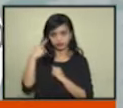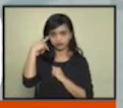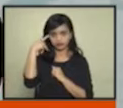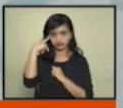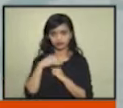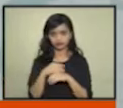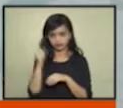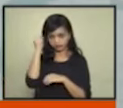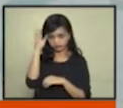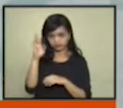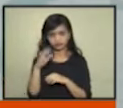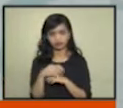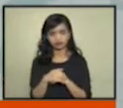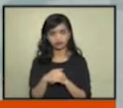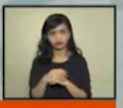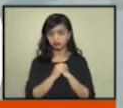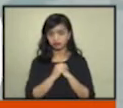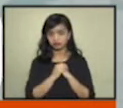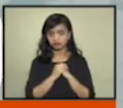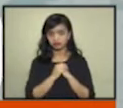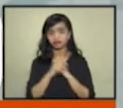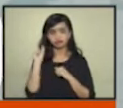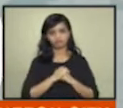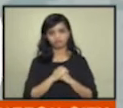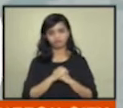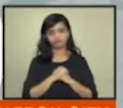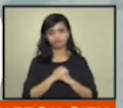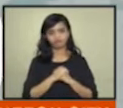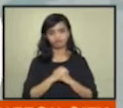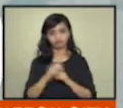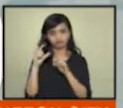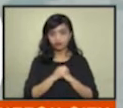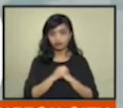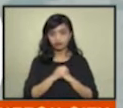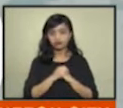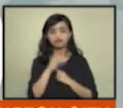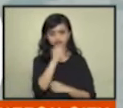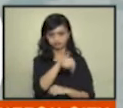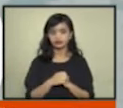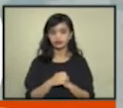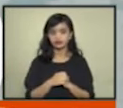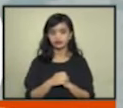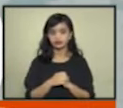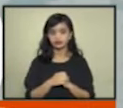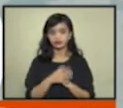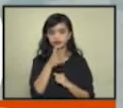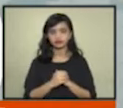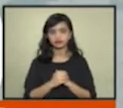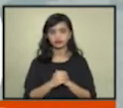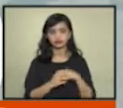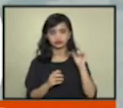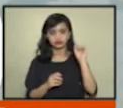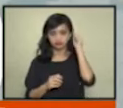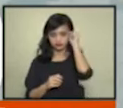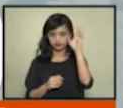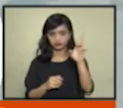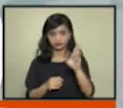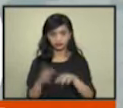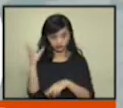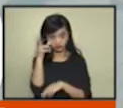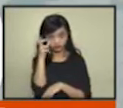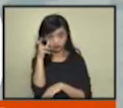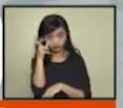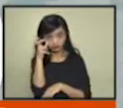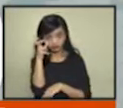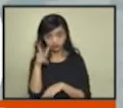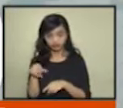Pepe. Sir. Palamura sir. Ba itong si Chito? Opo, sir. Namumura ka rin ba nito? Opo, sir. Nanay Melita. Sir. Narinig mo na ba na